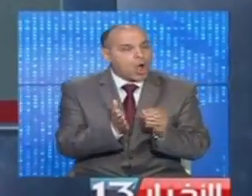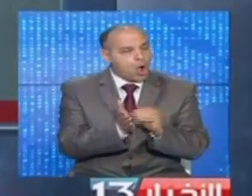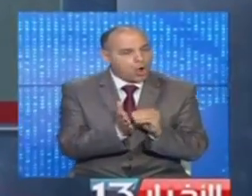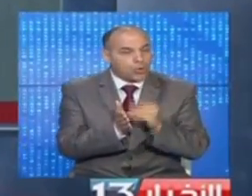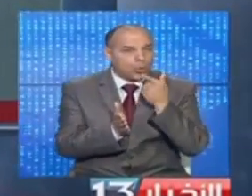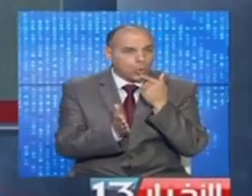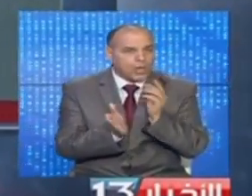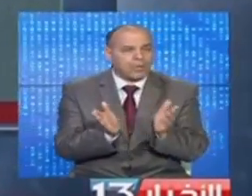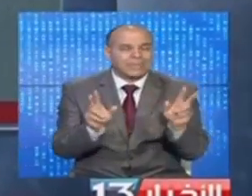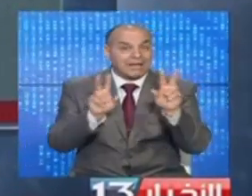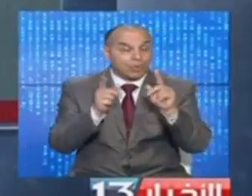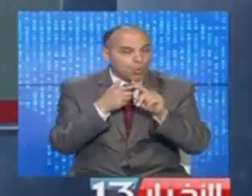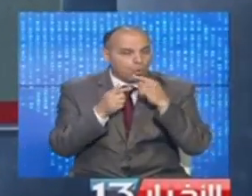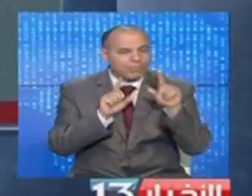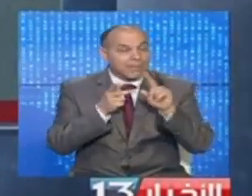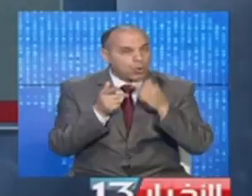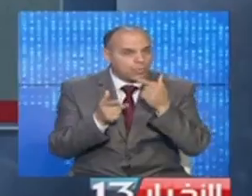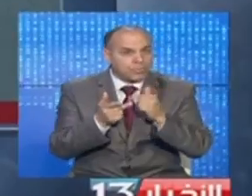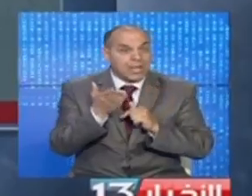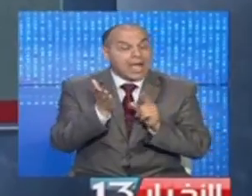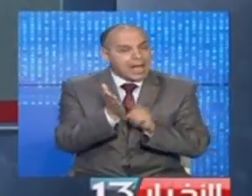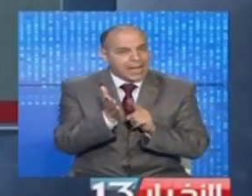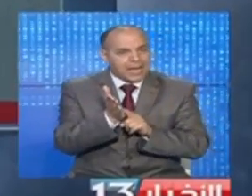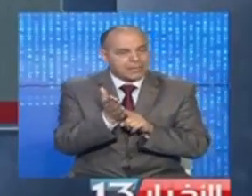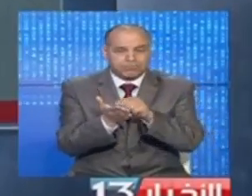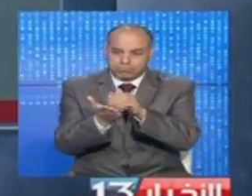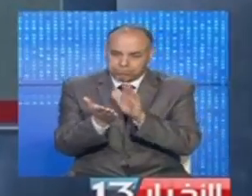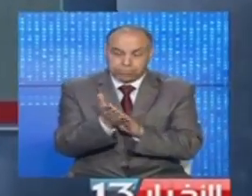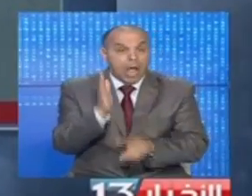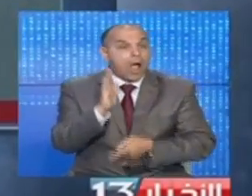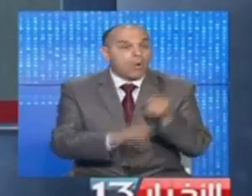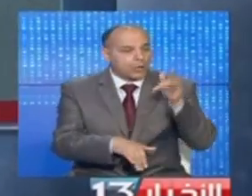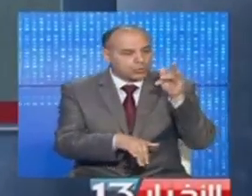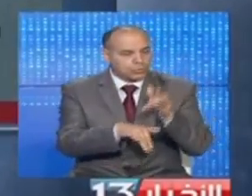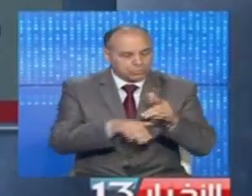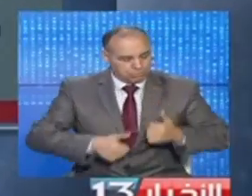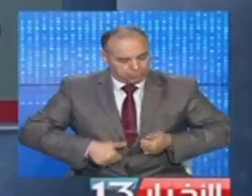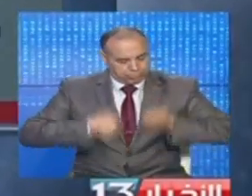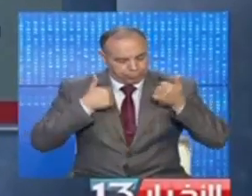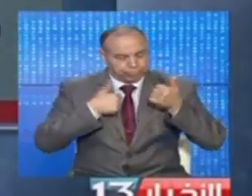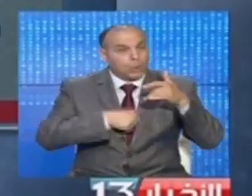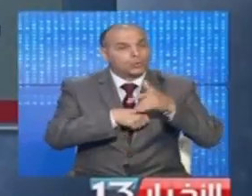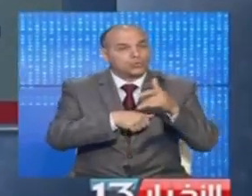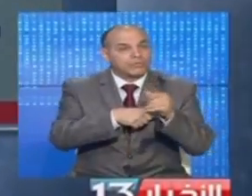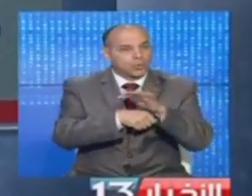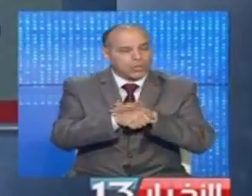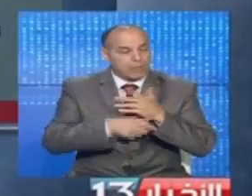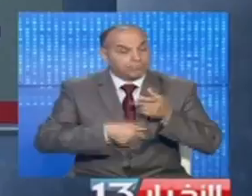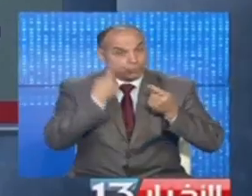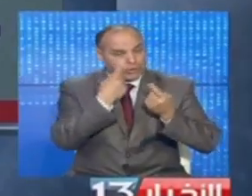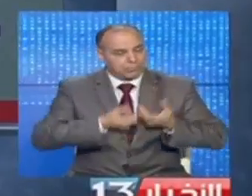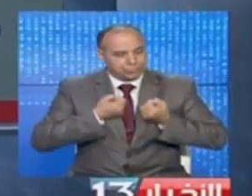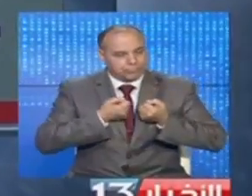أيضا لوكالة تونس إفريقيا للأنباء، أكد تسجيل أول حالة شفاء من الإصابة بفيروس